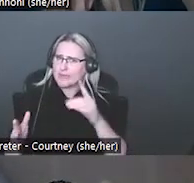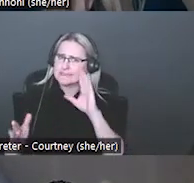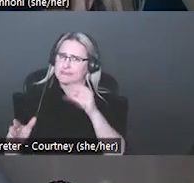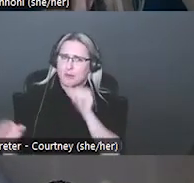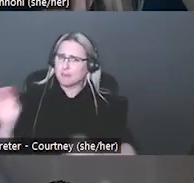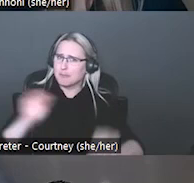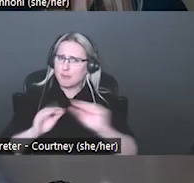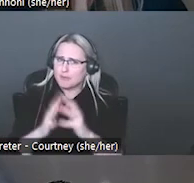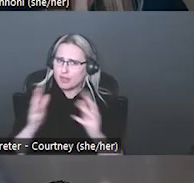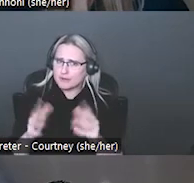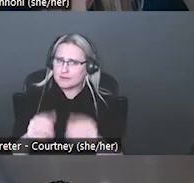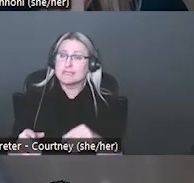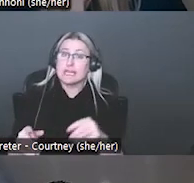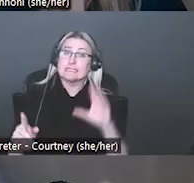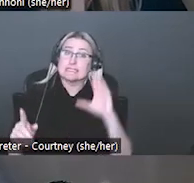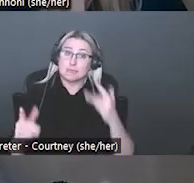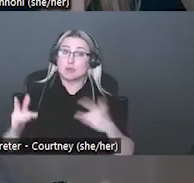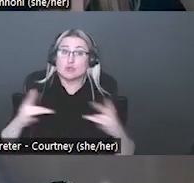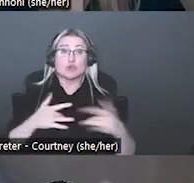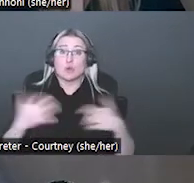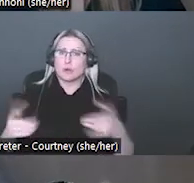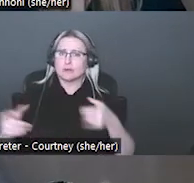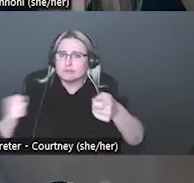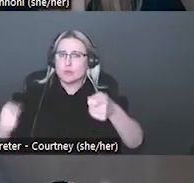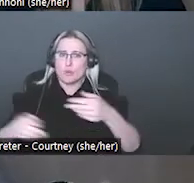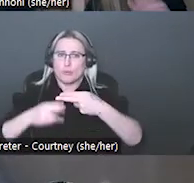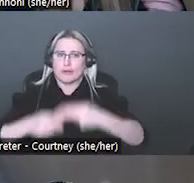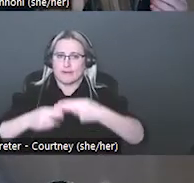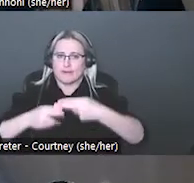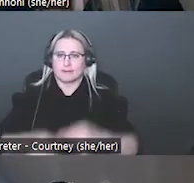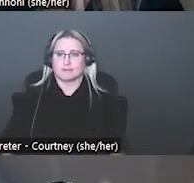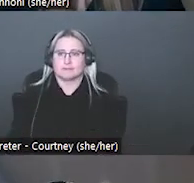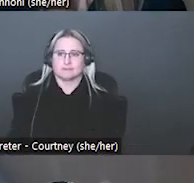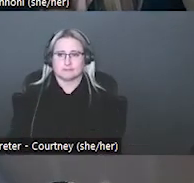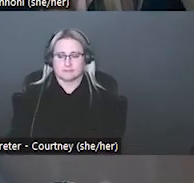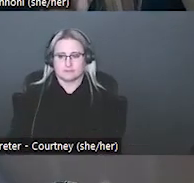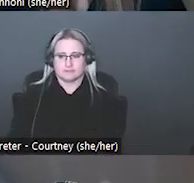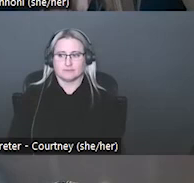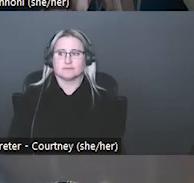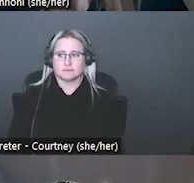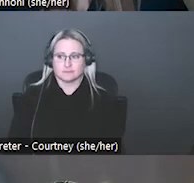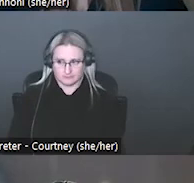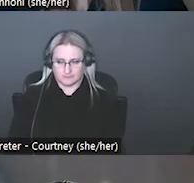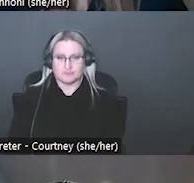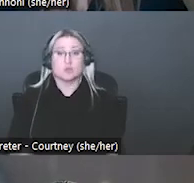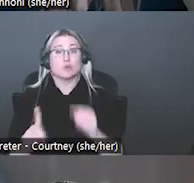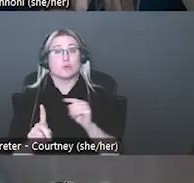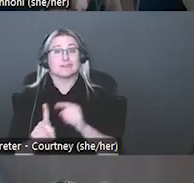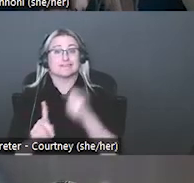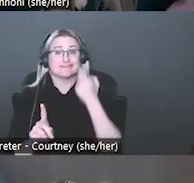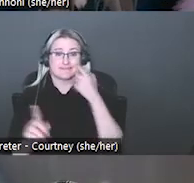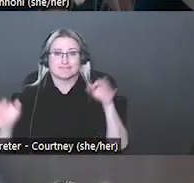trébuché beaucoup parce qu'elle ne bouge pas beaucoup et a dit que la véritable préoccupation, c'était de maîtriser le poids de Sally. En